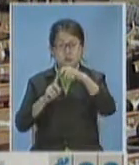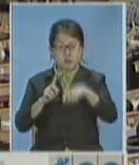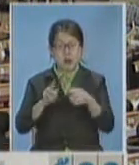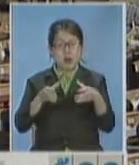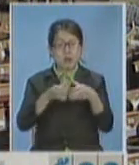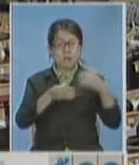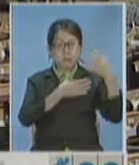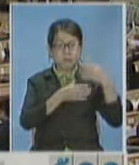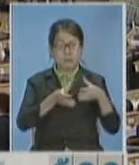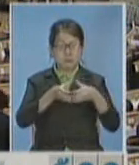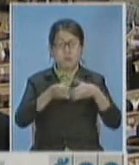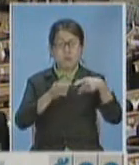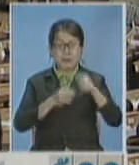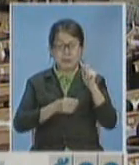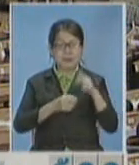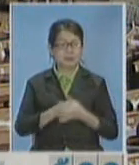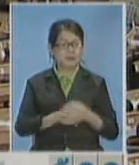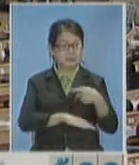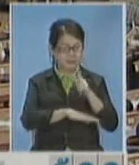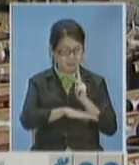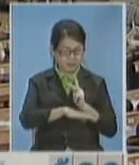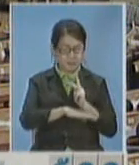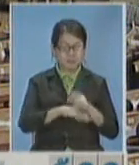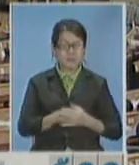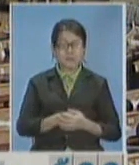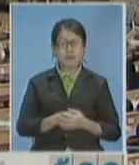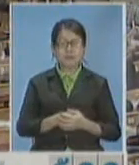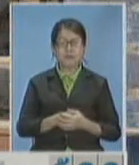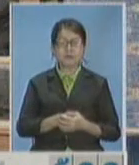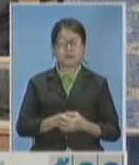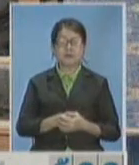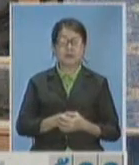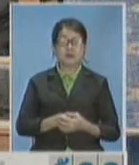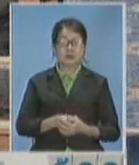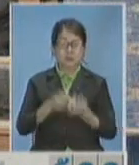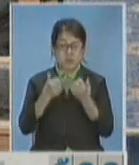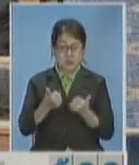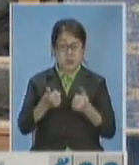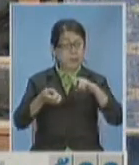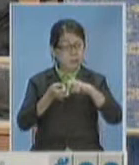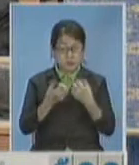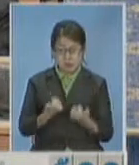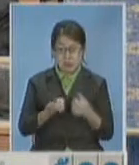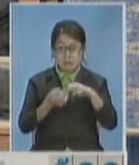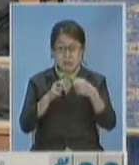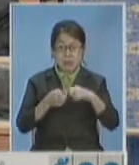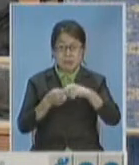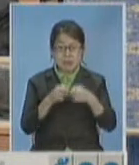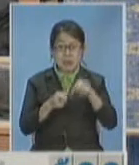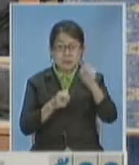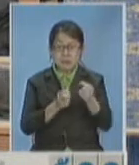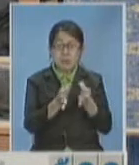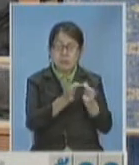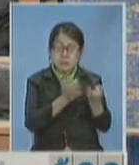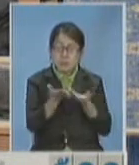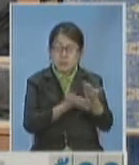ทยท่านประธานครับในกรณีที่เป็นข้อกำลังปรึกษาหารือกันในวันนี้เนี่ยในเ